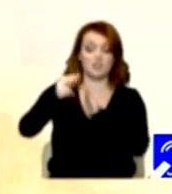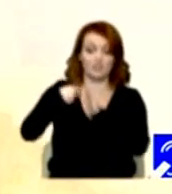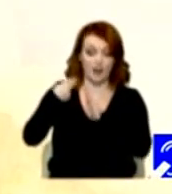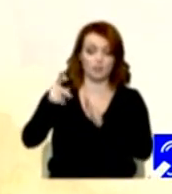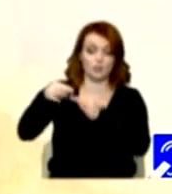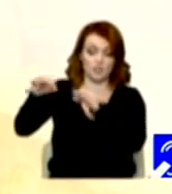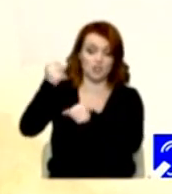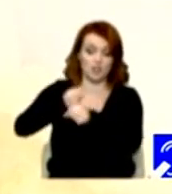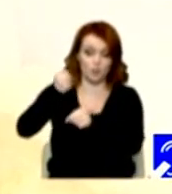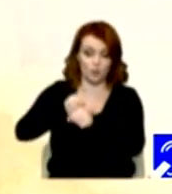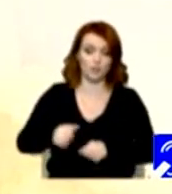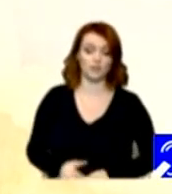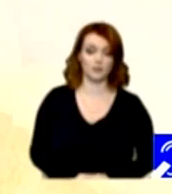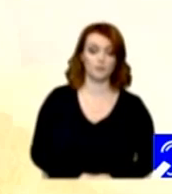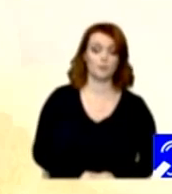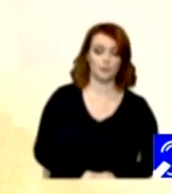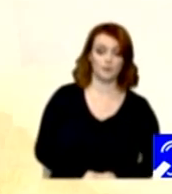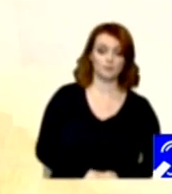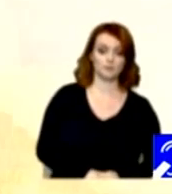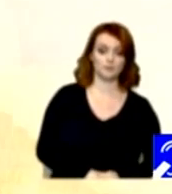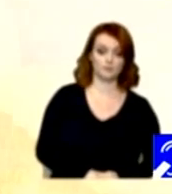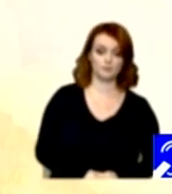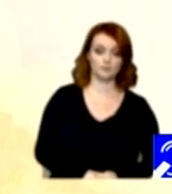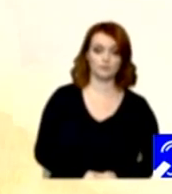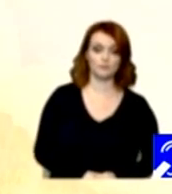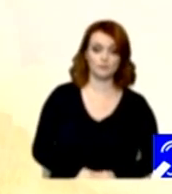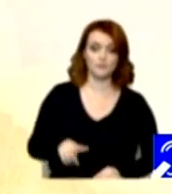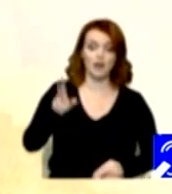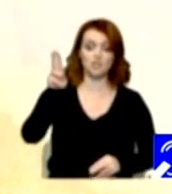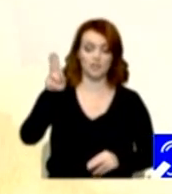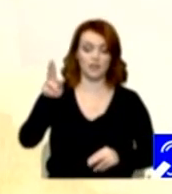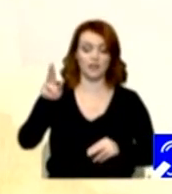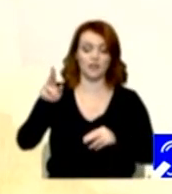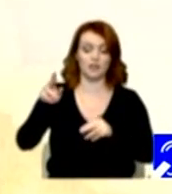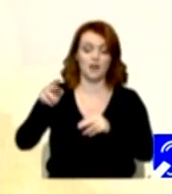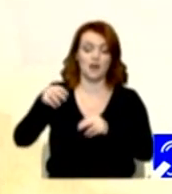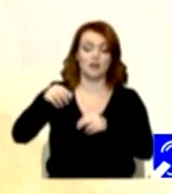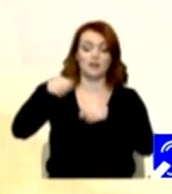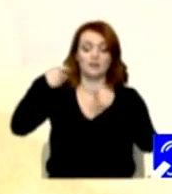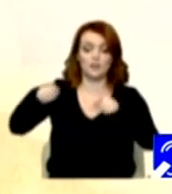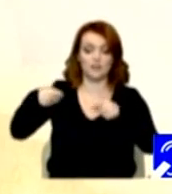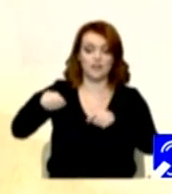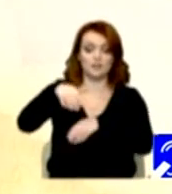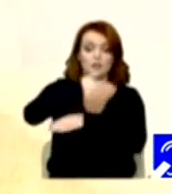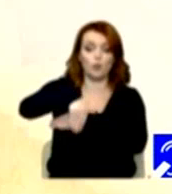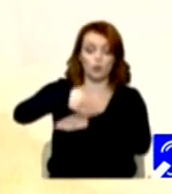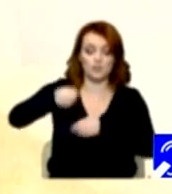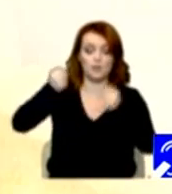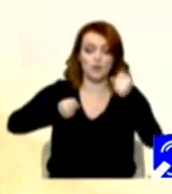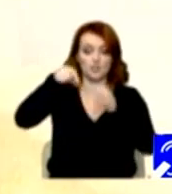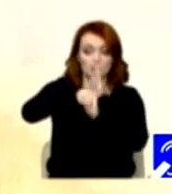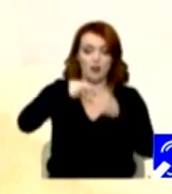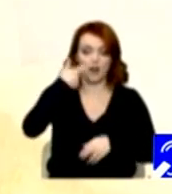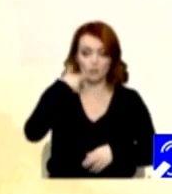de funcționare a automobilului specializat pentru transportul mezelurilor inspectorul invocation reguli și necesitatea înlăturării